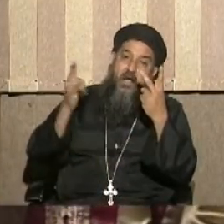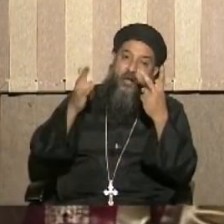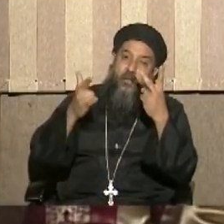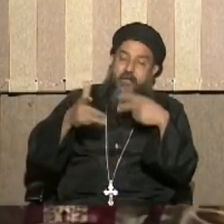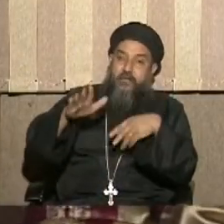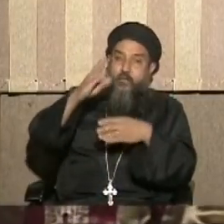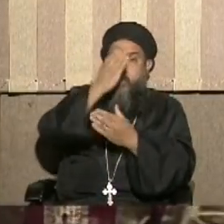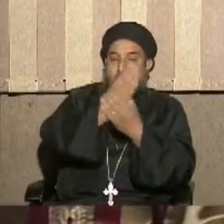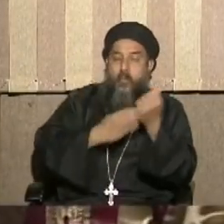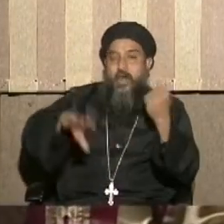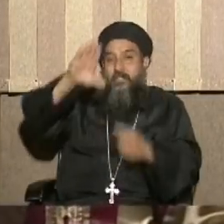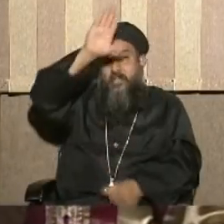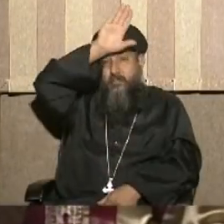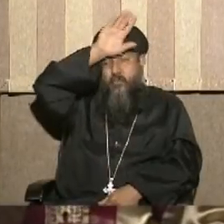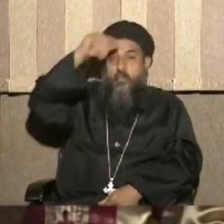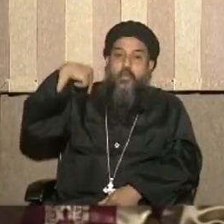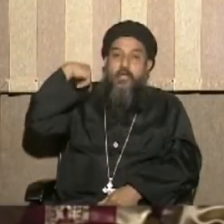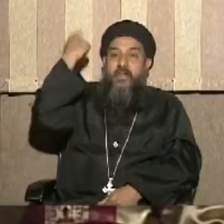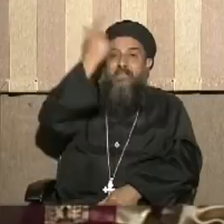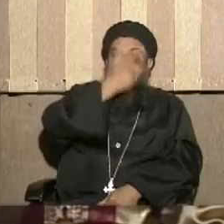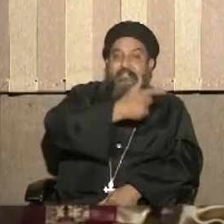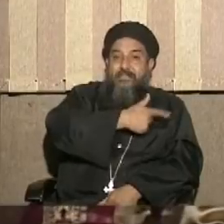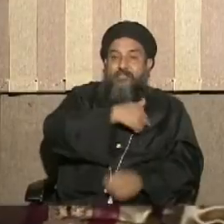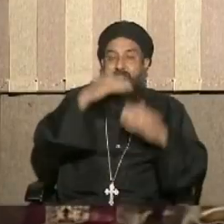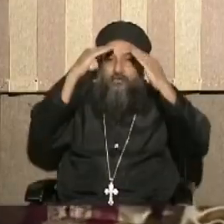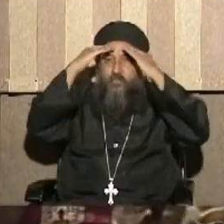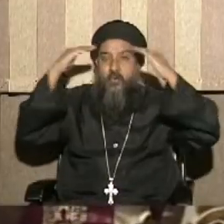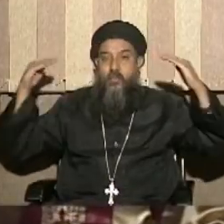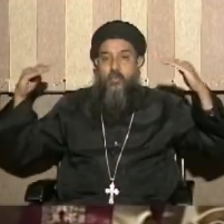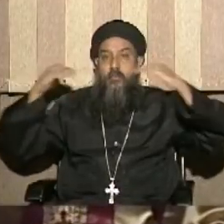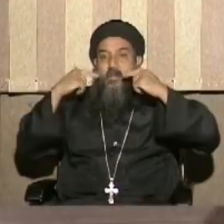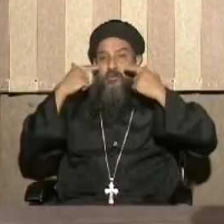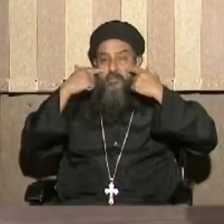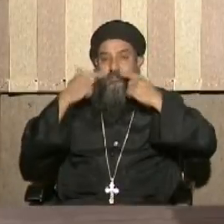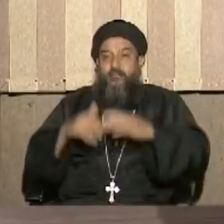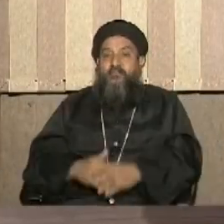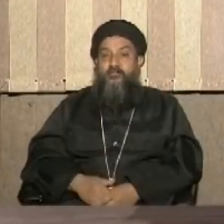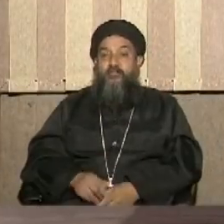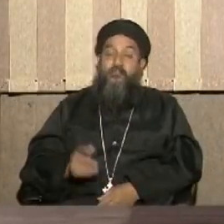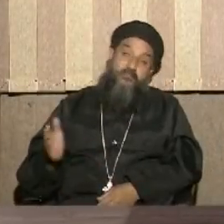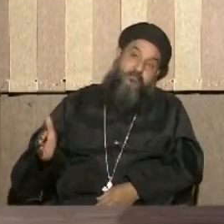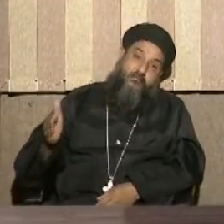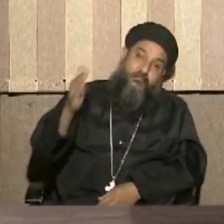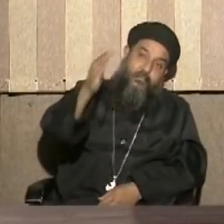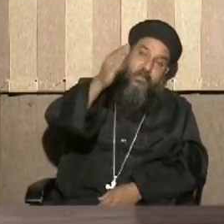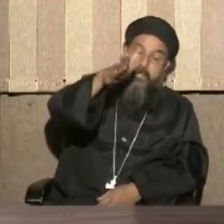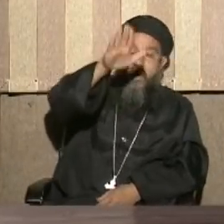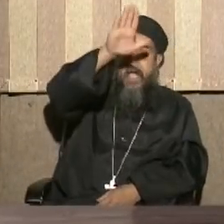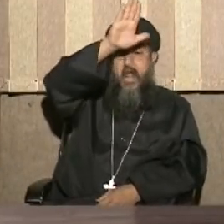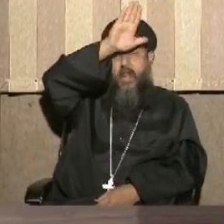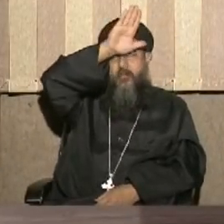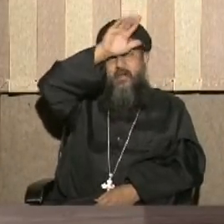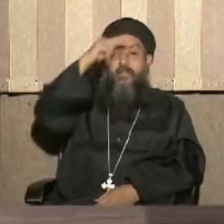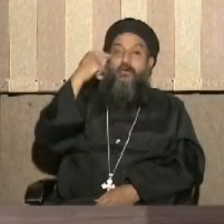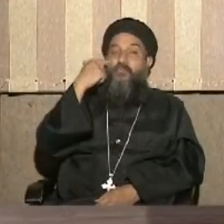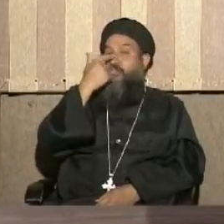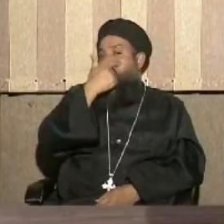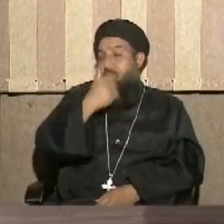وتتأكد أنهم هم وتيجي تطمني. وذهب ماركليوس إلى والي